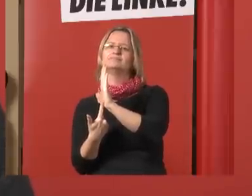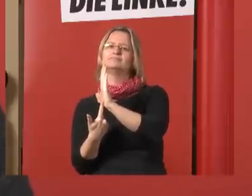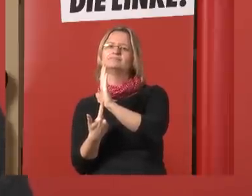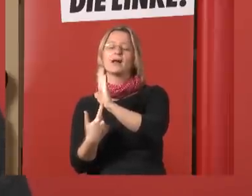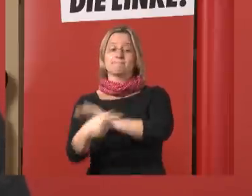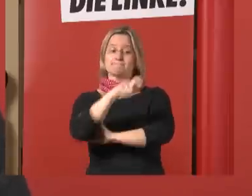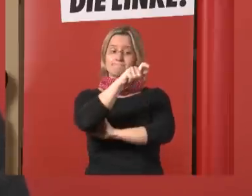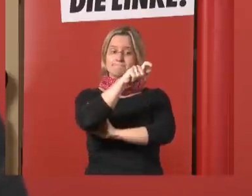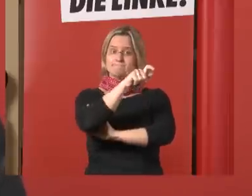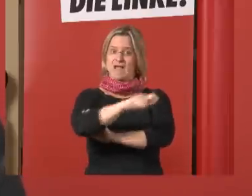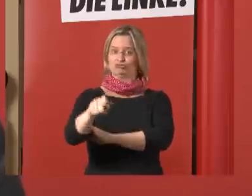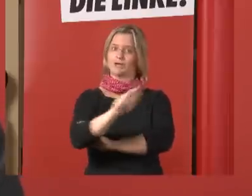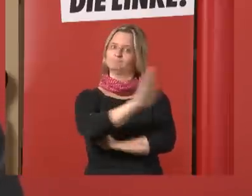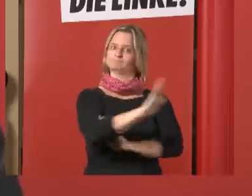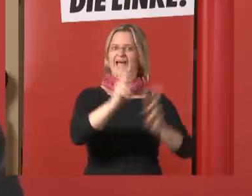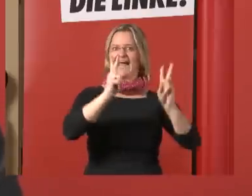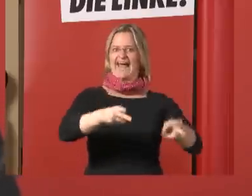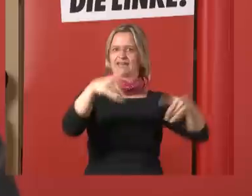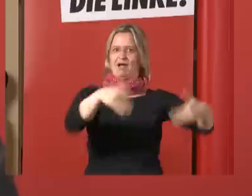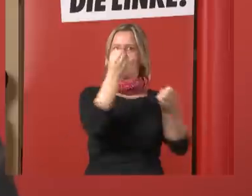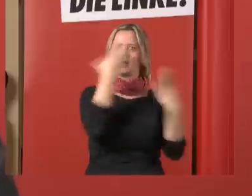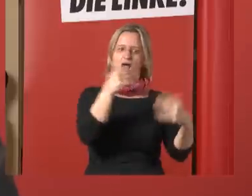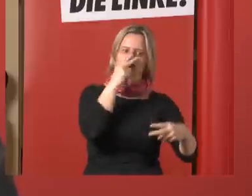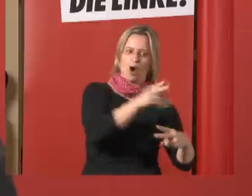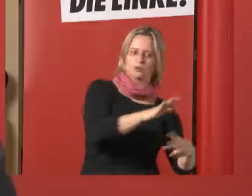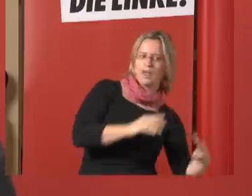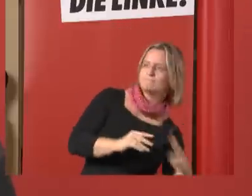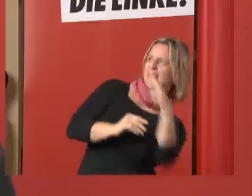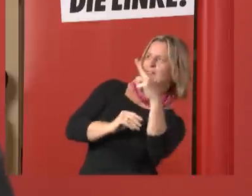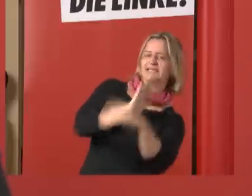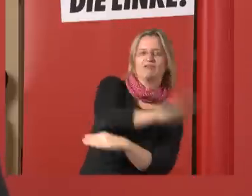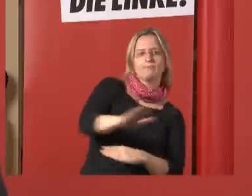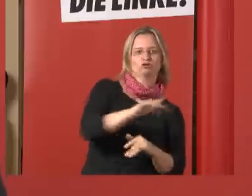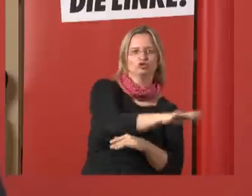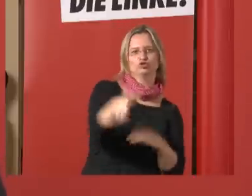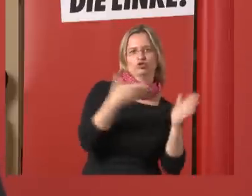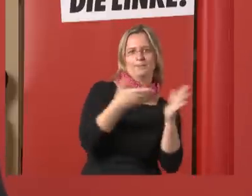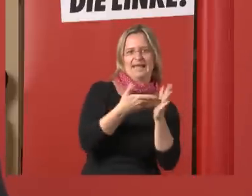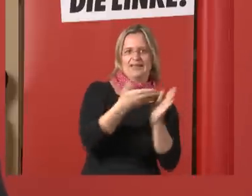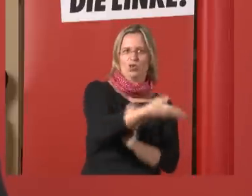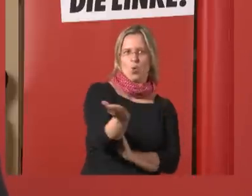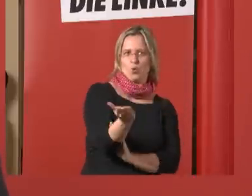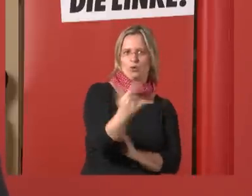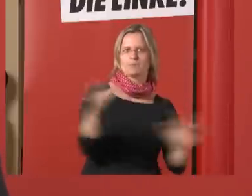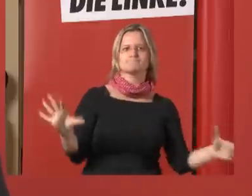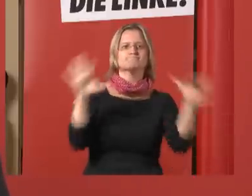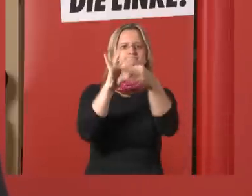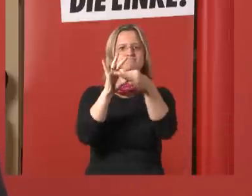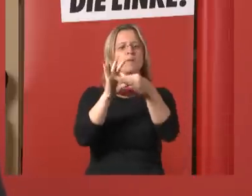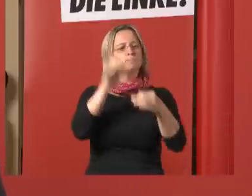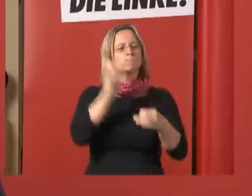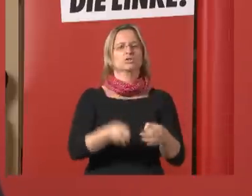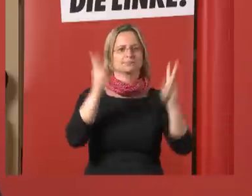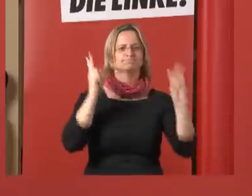die Umsetzung von Menschenrechtspolitik aus der Perspektive von behinderten Menschen umsetzen